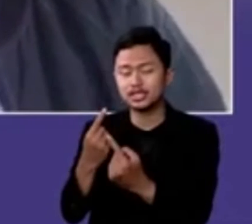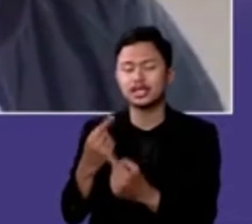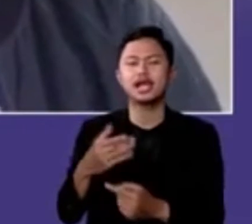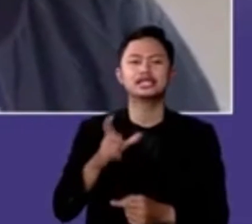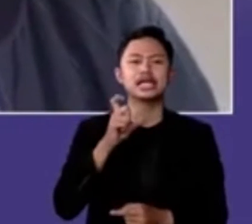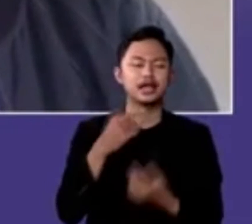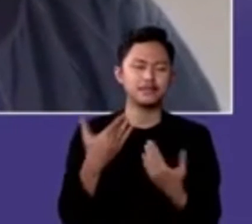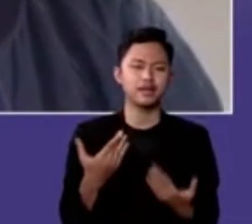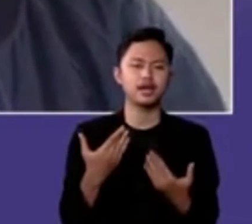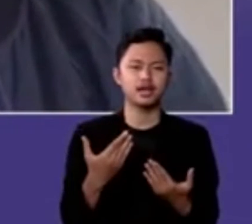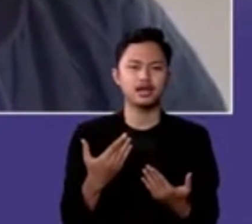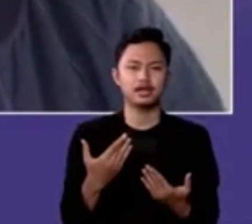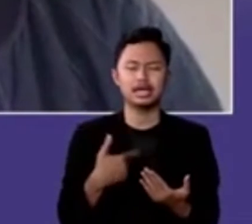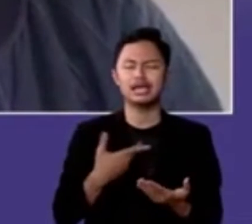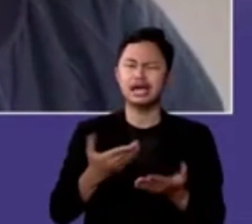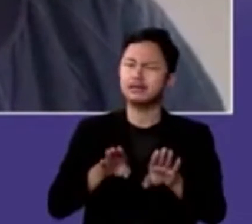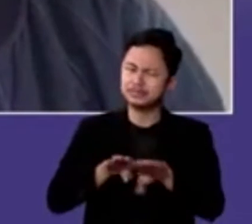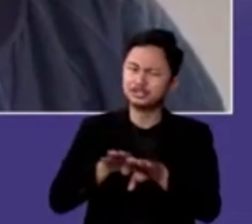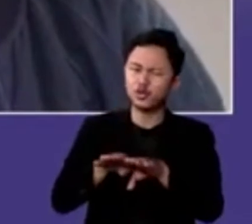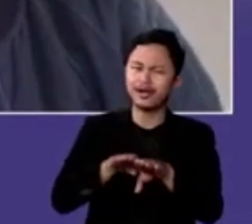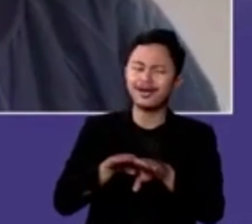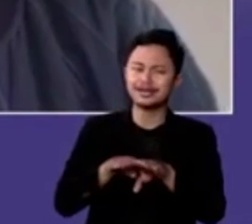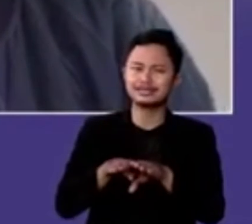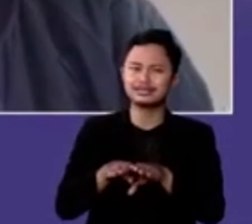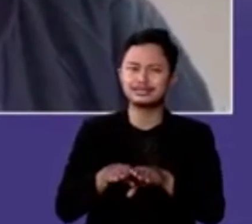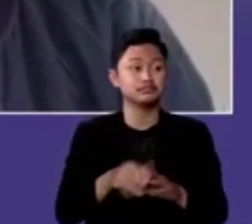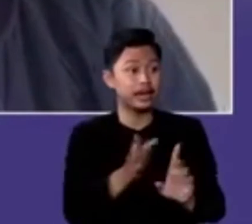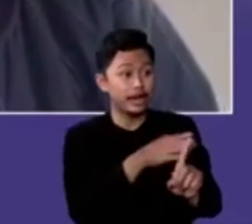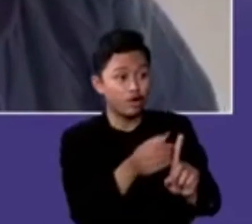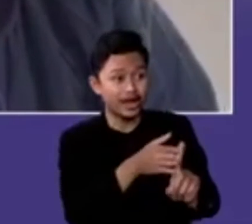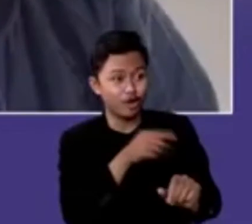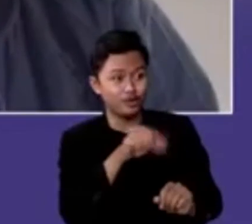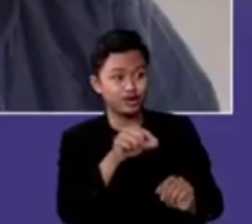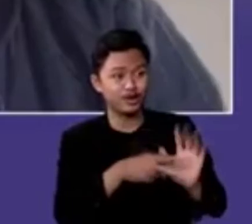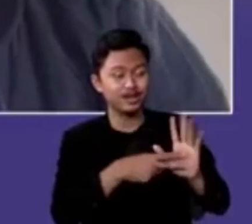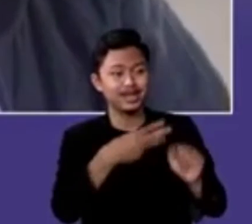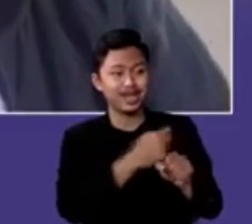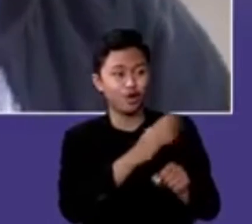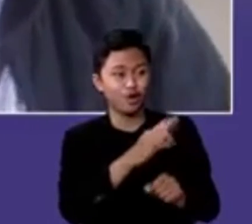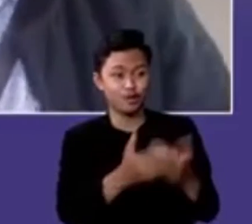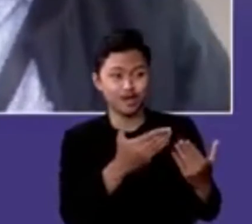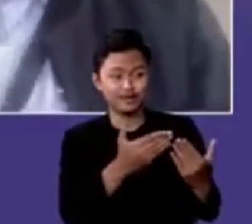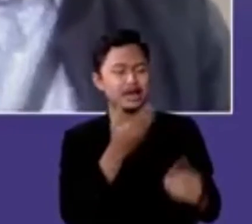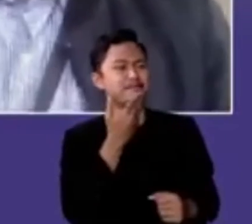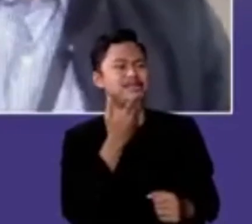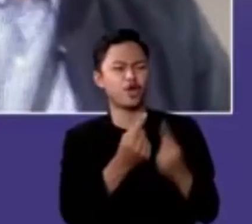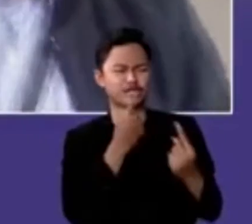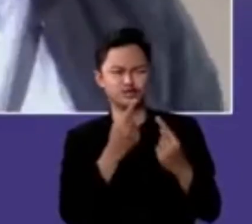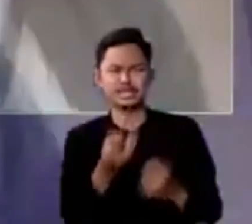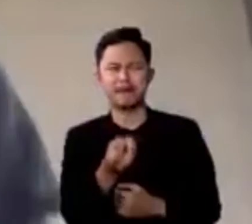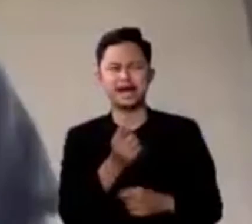tetap seperti ini ya conditional gitu ya itu kalau Nego tuh K5 soalnya kenal kalau nego susah